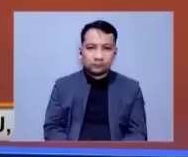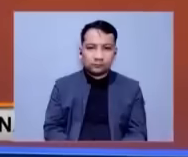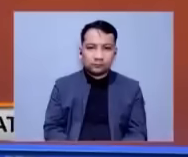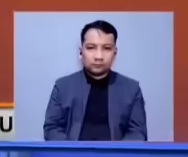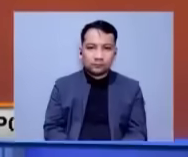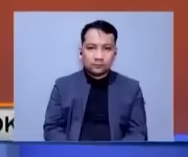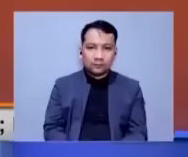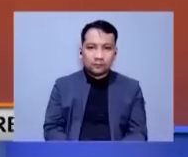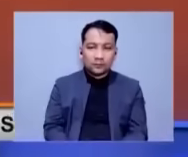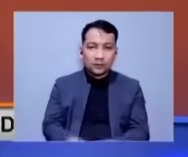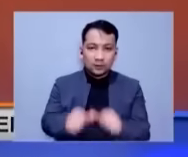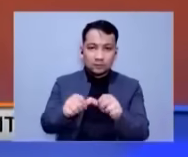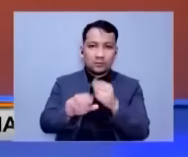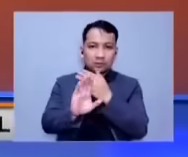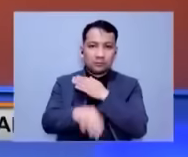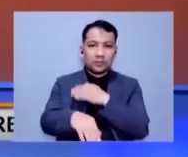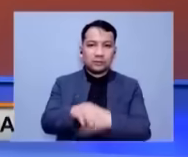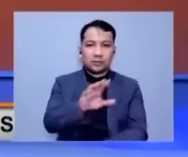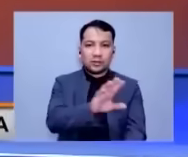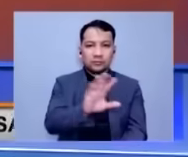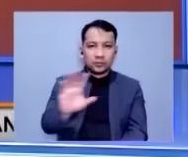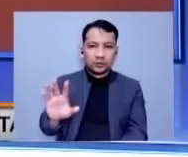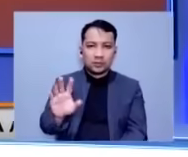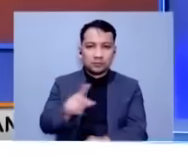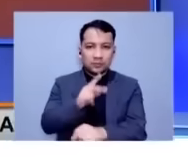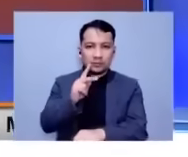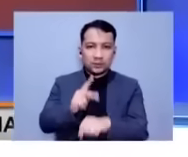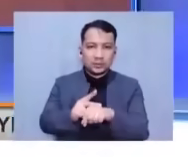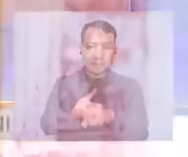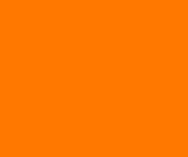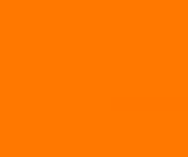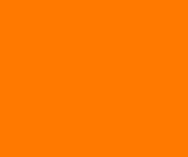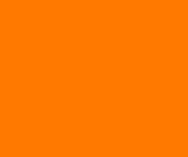Tutok lang mga kapatid, magbabalik pa ang Frontline Pilipinas.